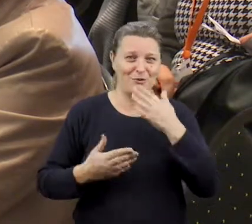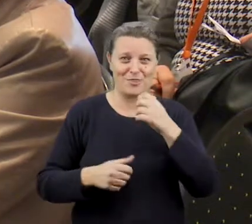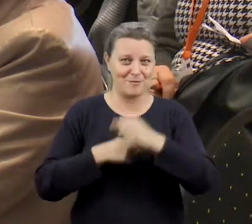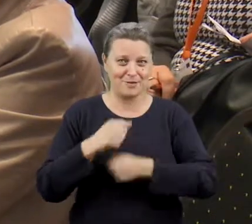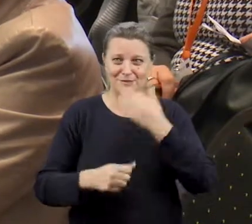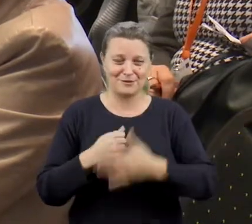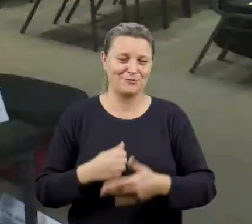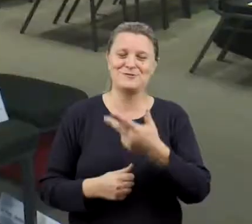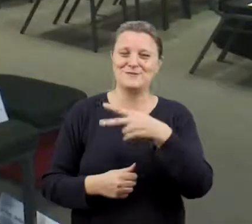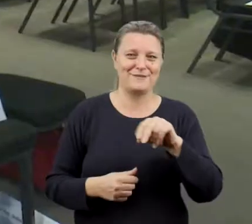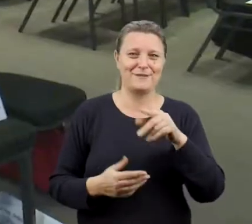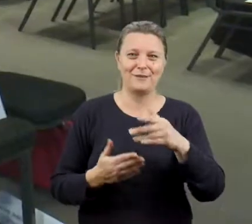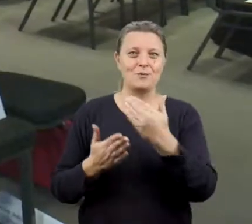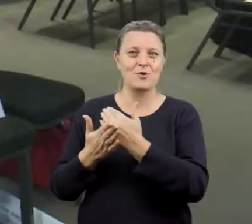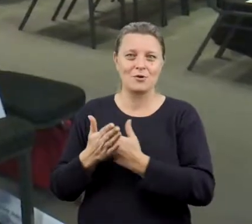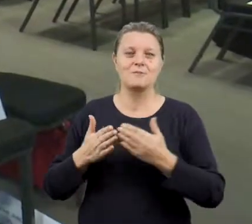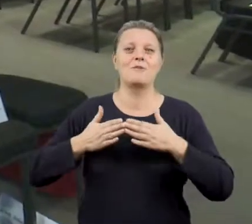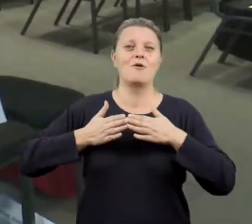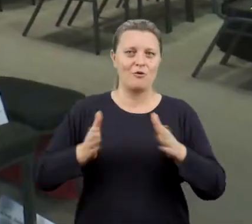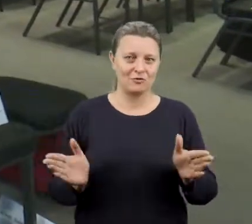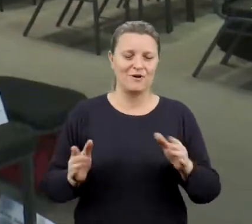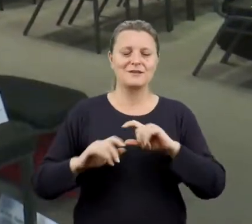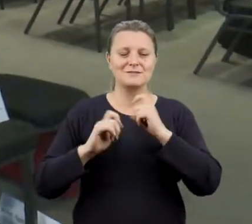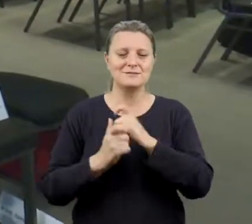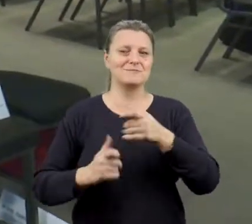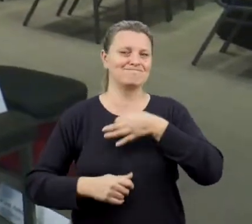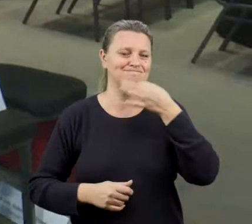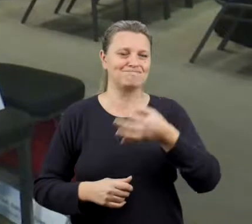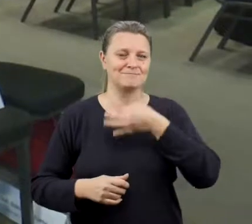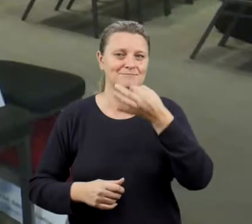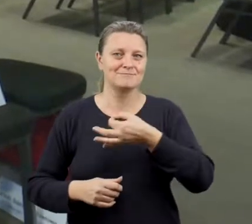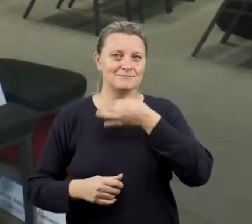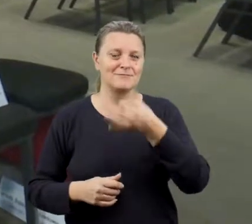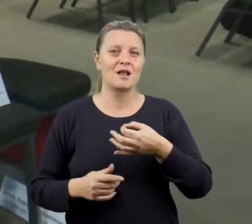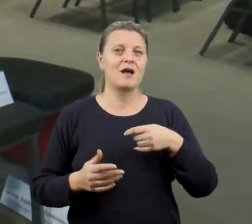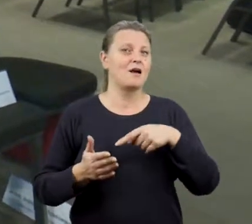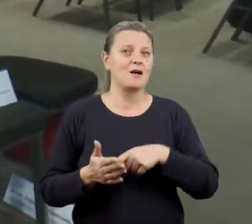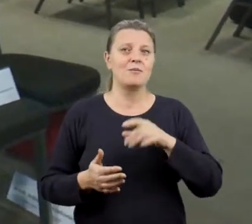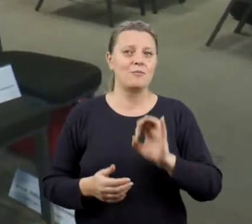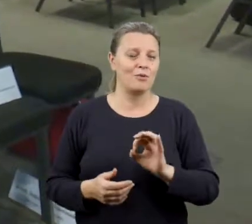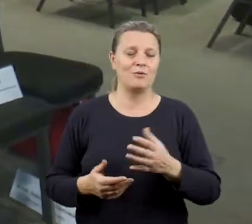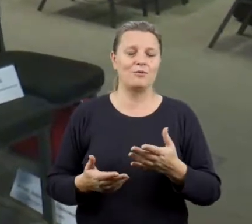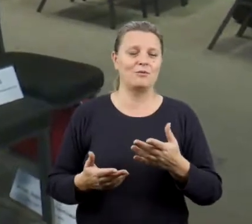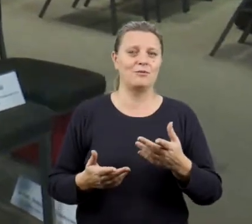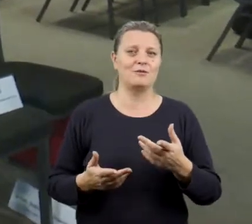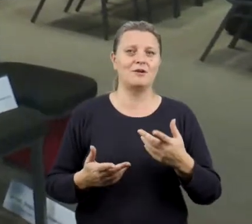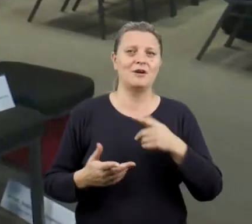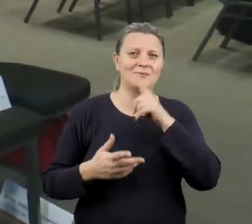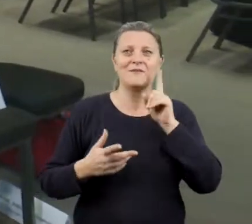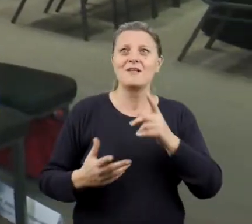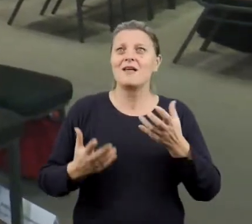że praca jest skończona. Ten program jest programem otwartym i będzie wciąż udoskonalany. Dlatego, że